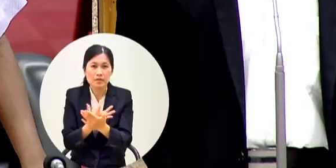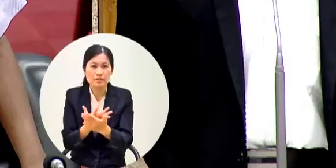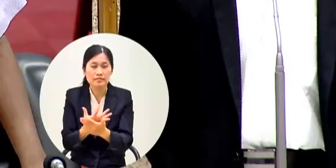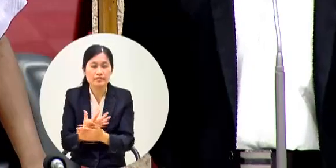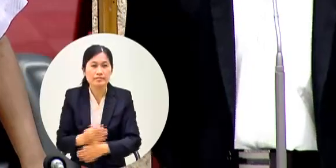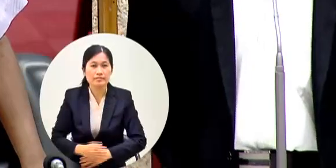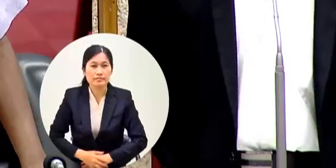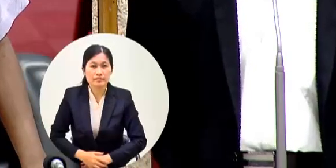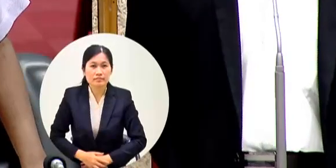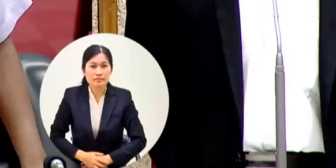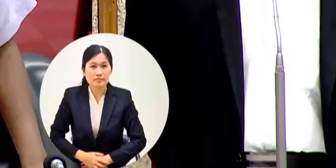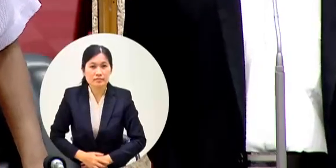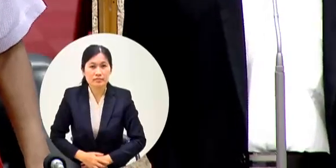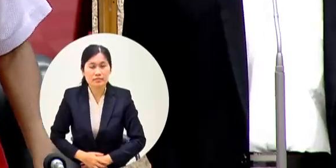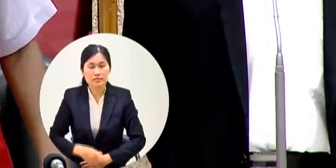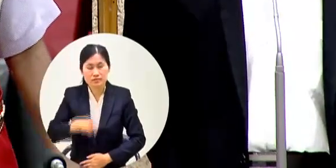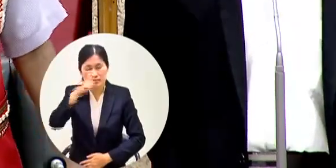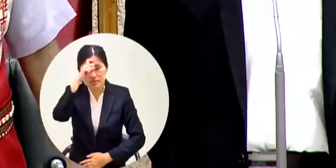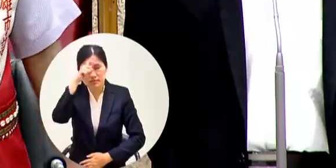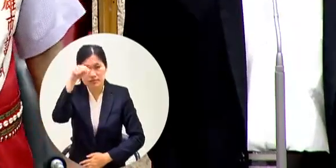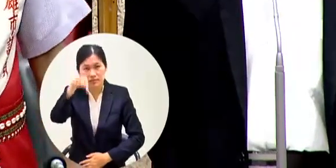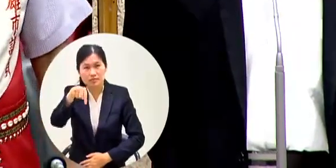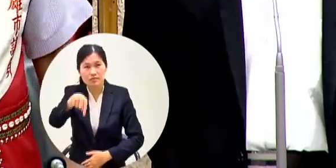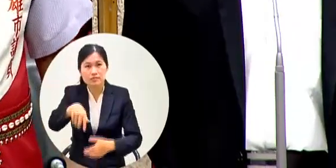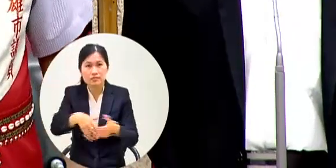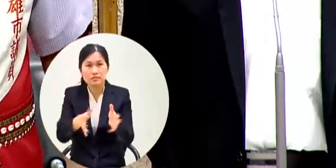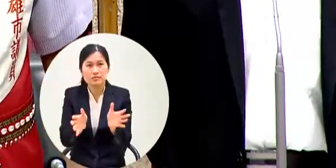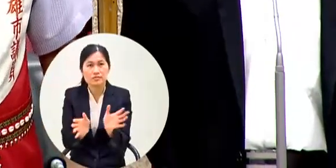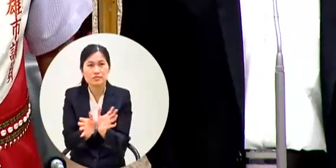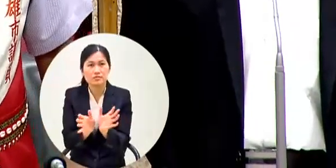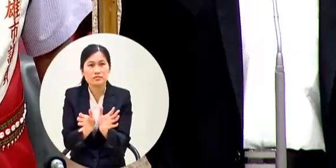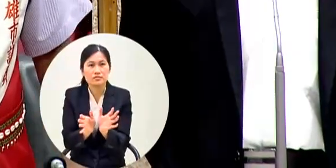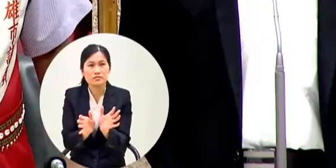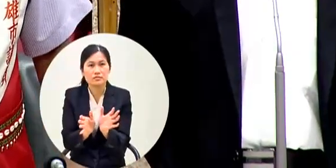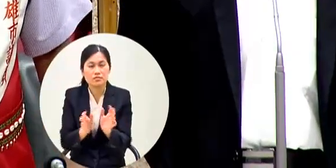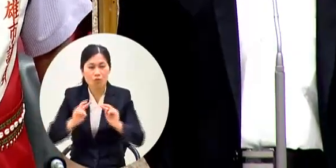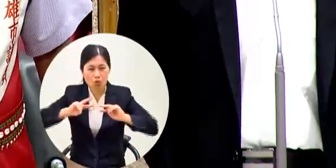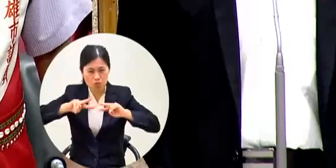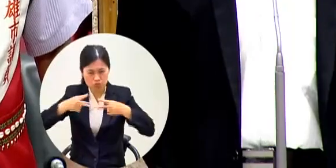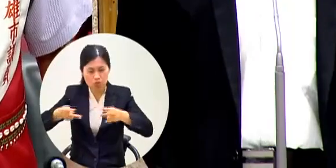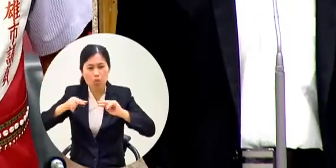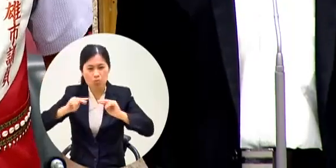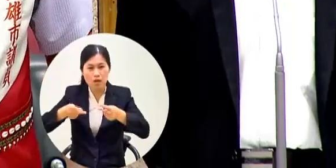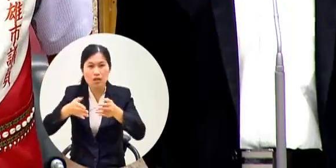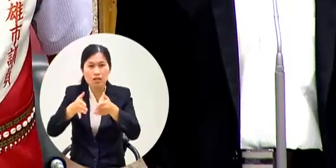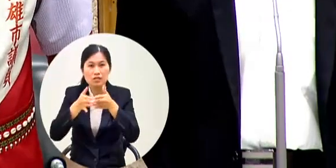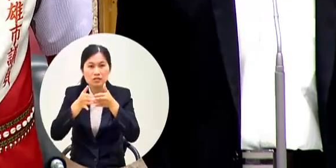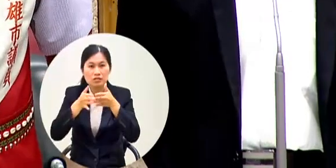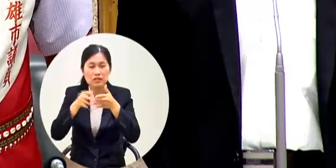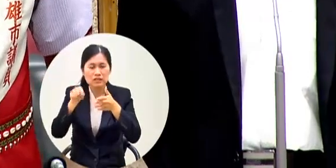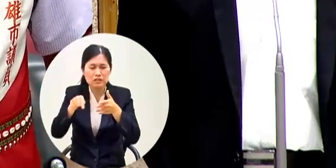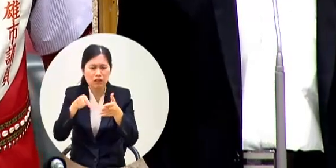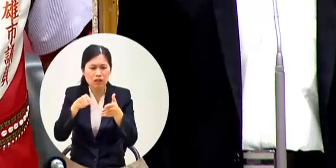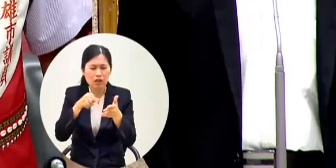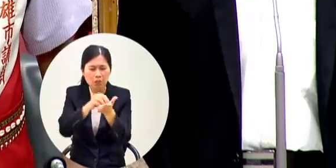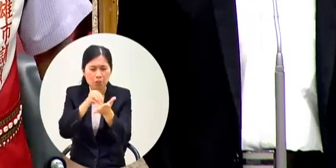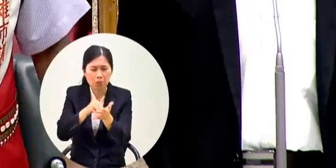山林，总共九个地区。所以也许是因为人力的不